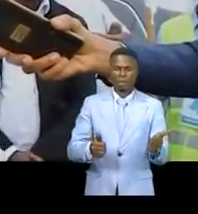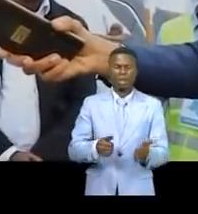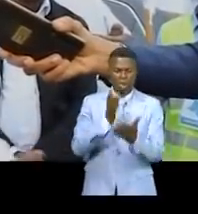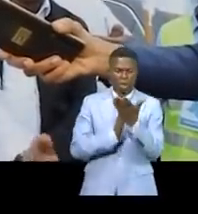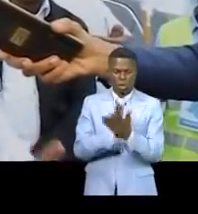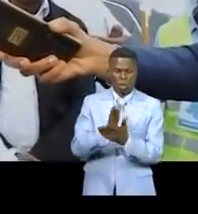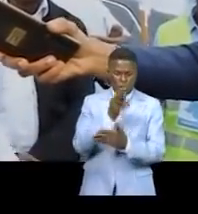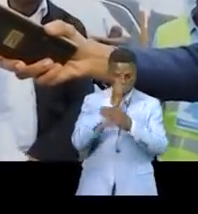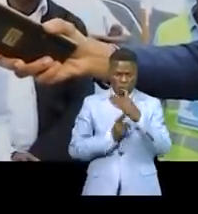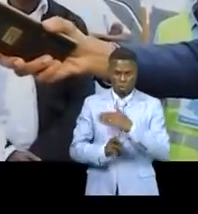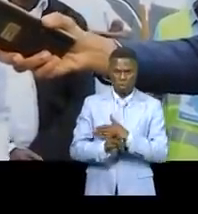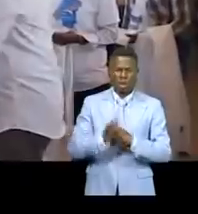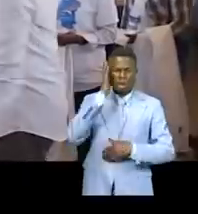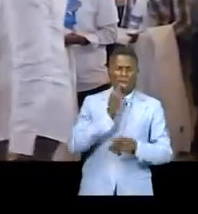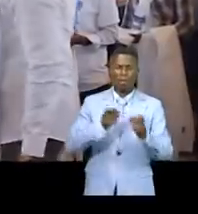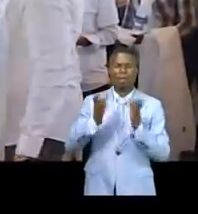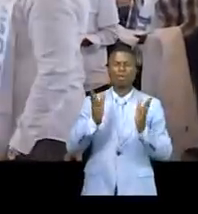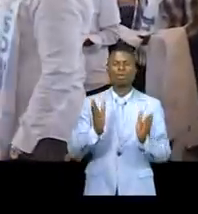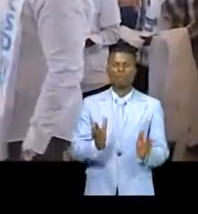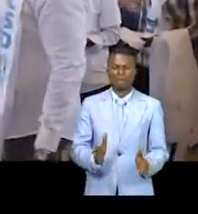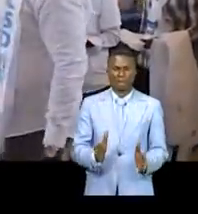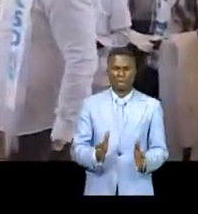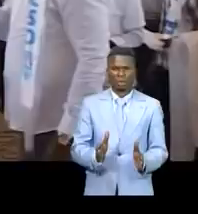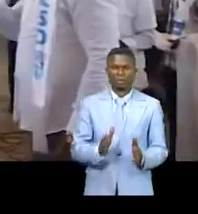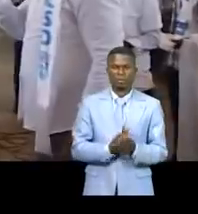l'honnêteté, l'intégrité, la bonne gouvernance.